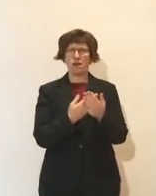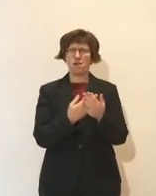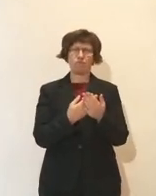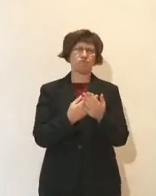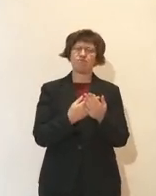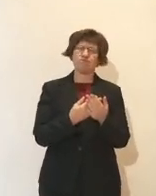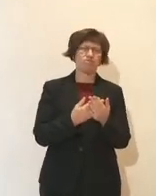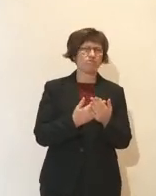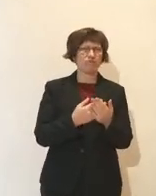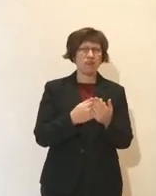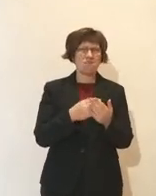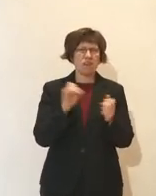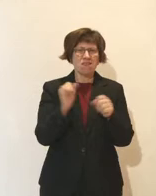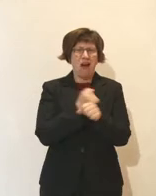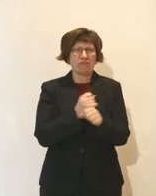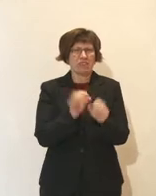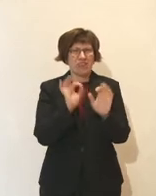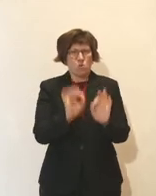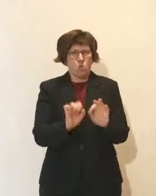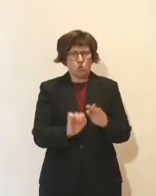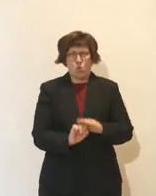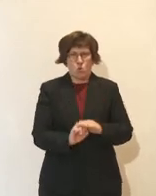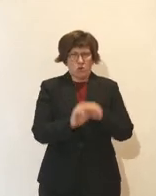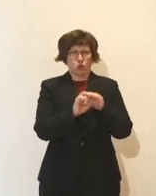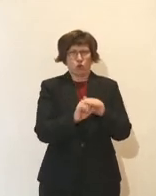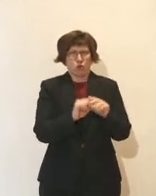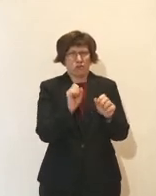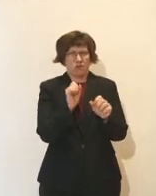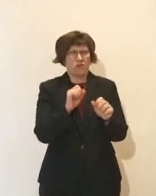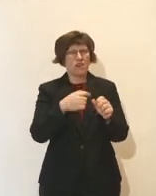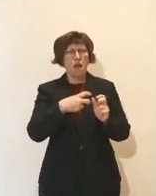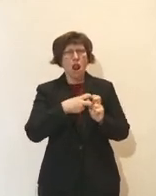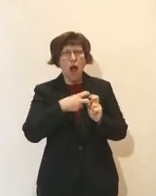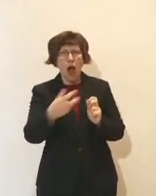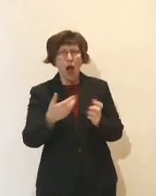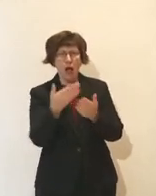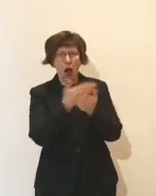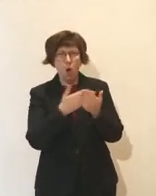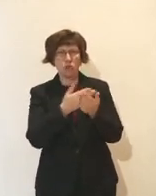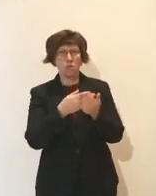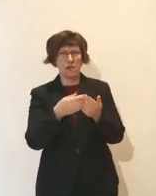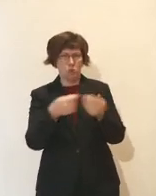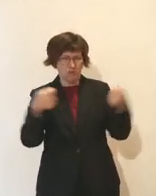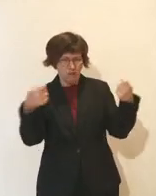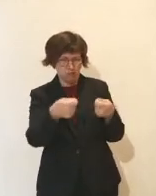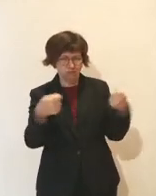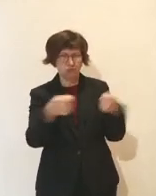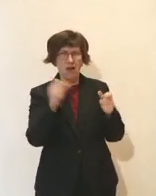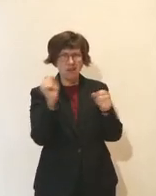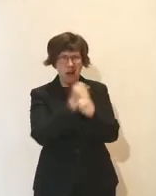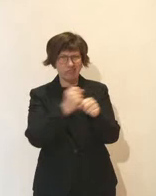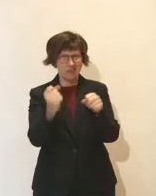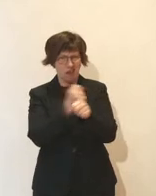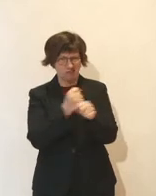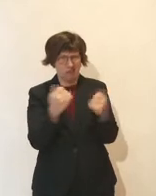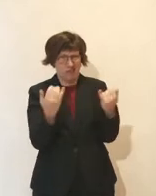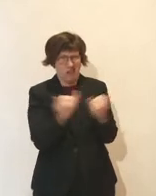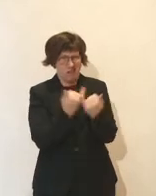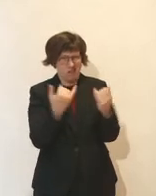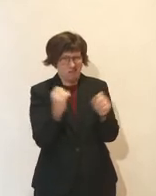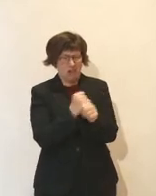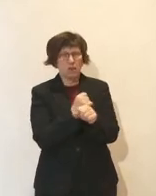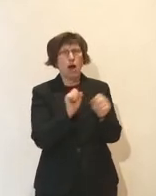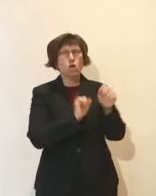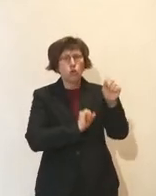überhaupt nicht davon geprägt ist dass es eine lange ausbildung die arbeit und das leben bestimmt hat es